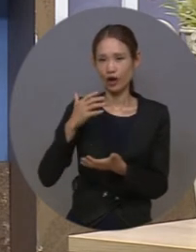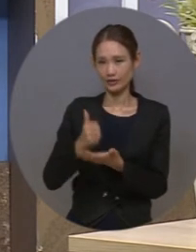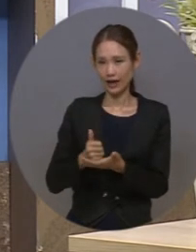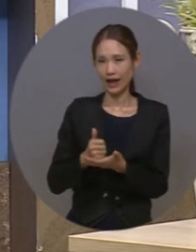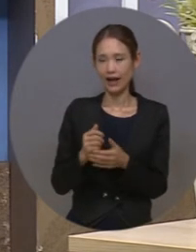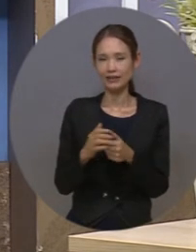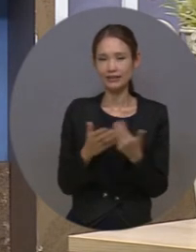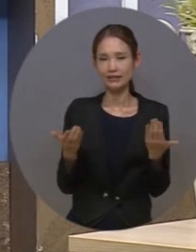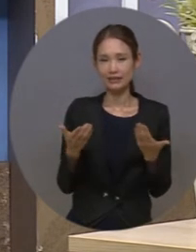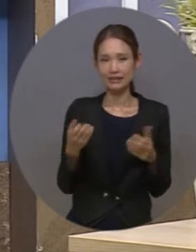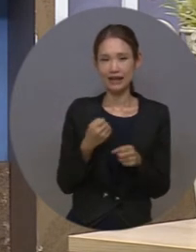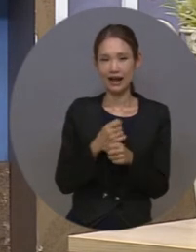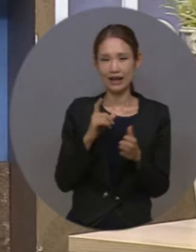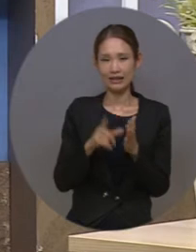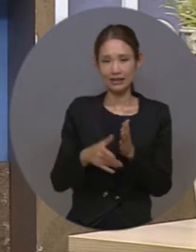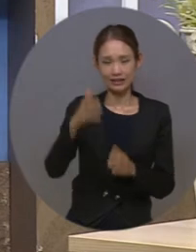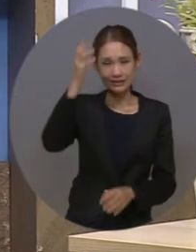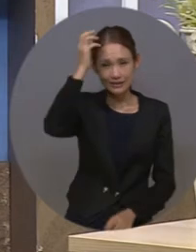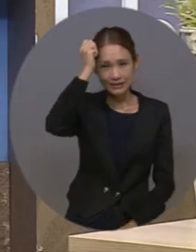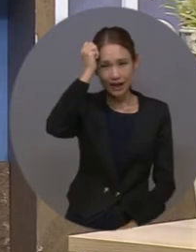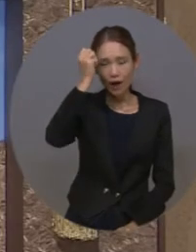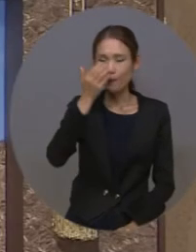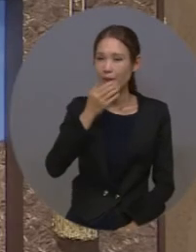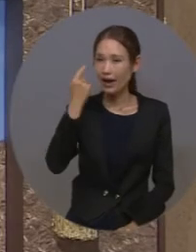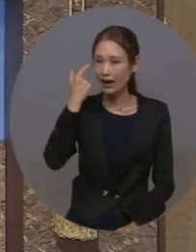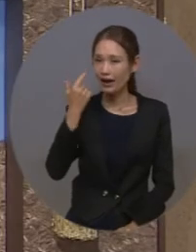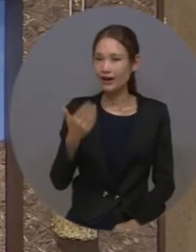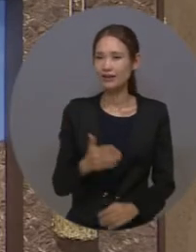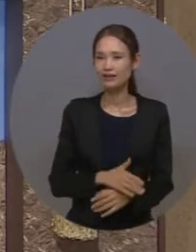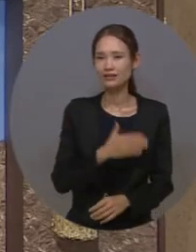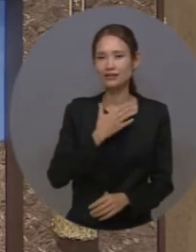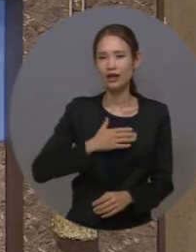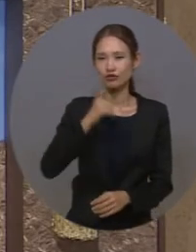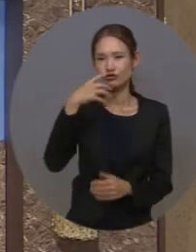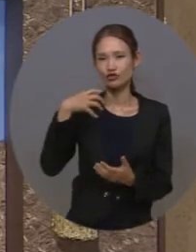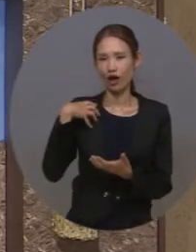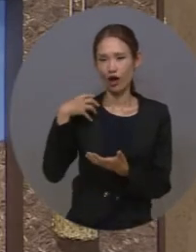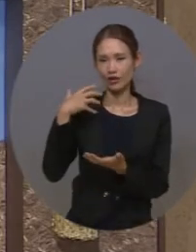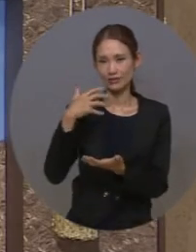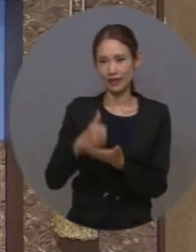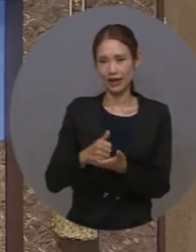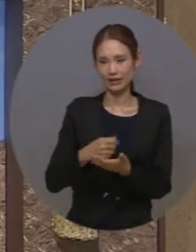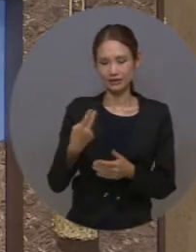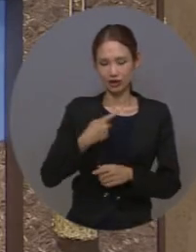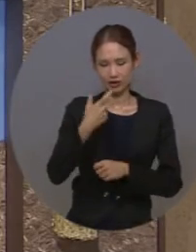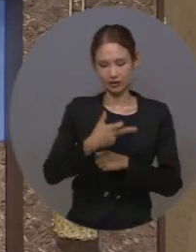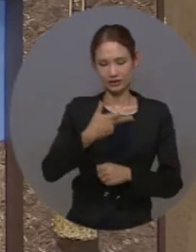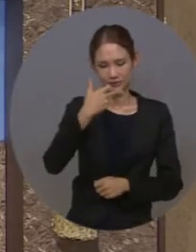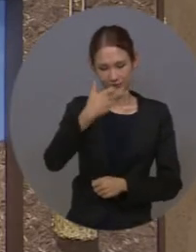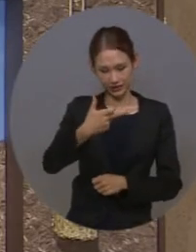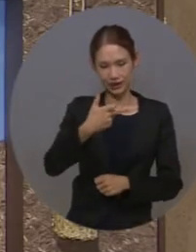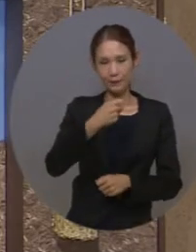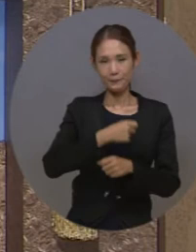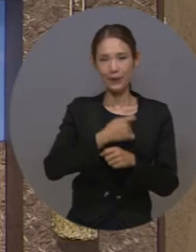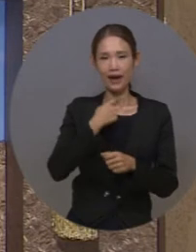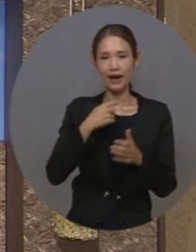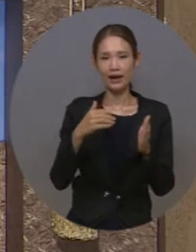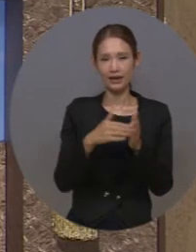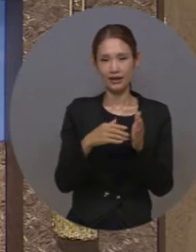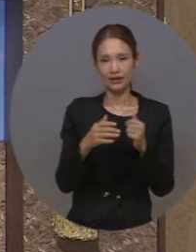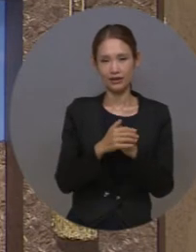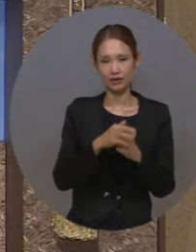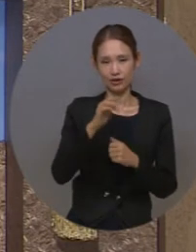계실 때는 좀 기억에 남는 일화가 있으신가요? 저 구청장을 2017년도 했습니다. 그런데 네. 구청